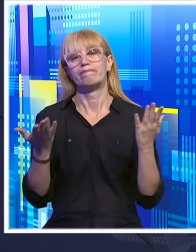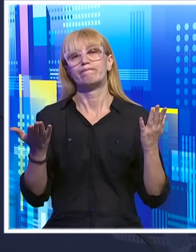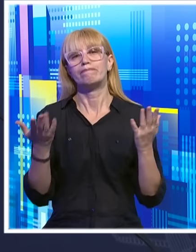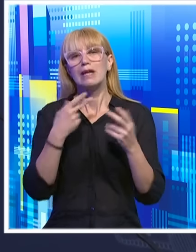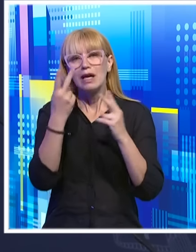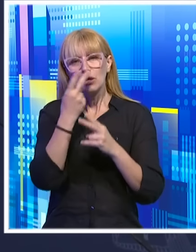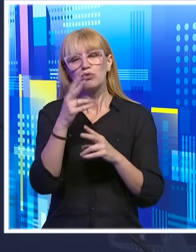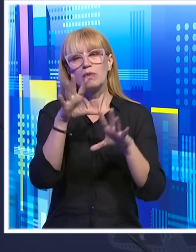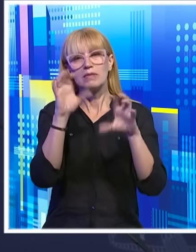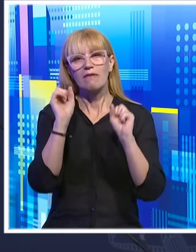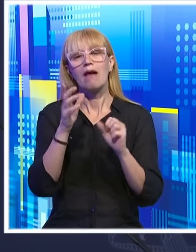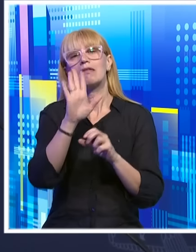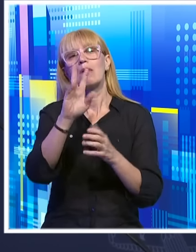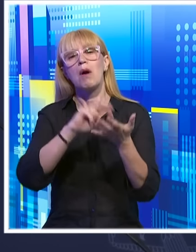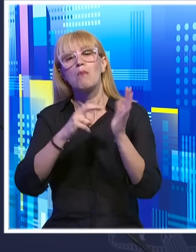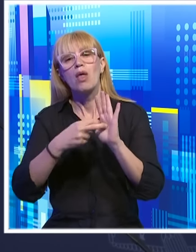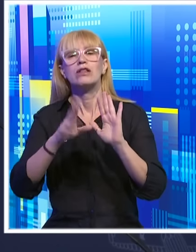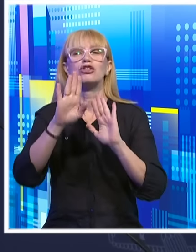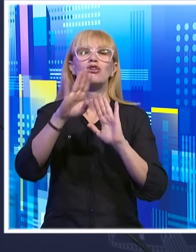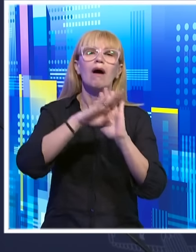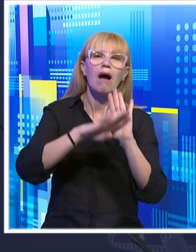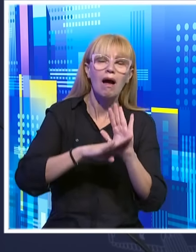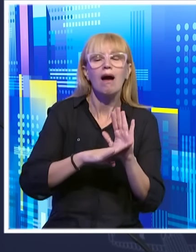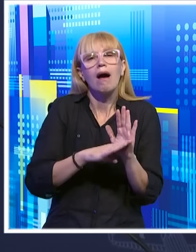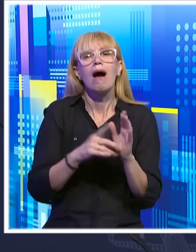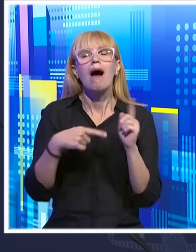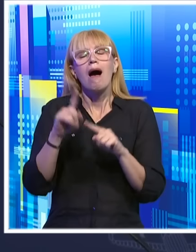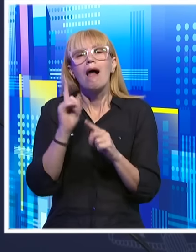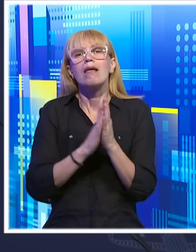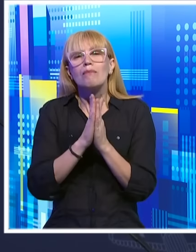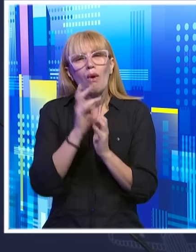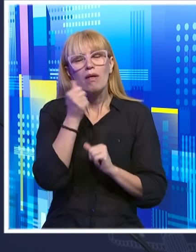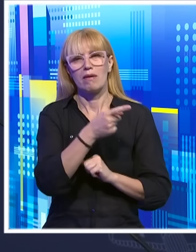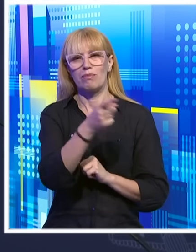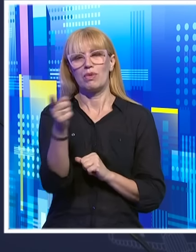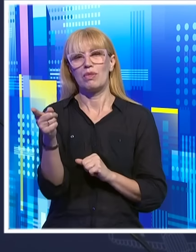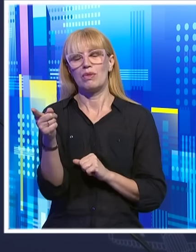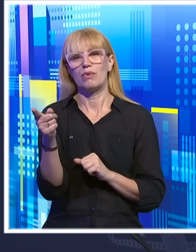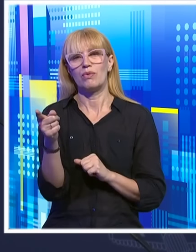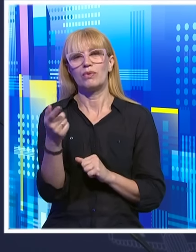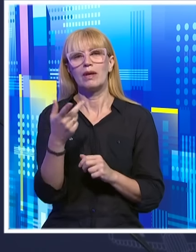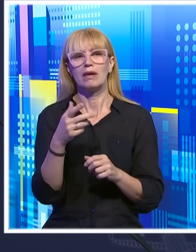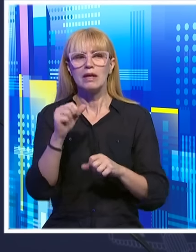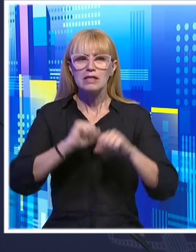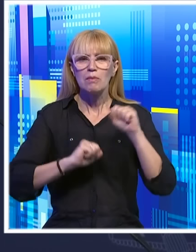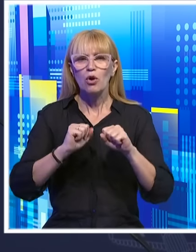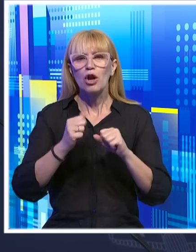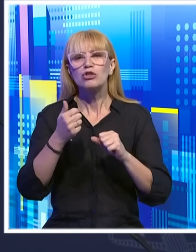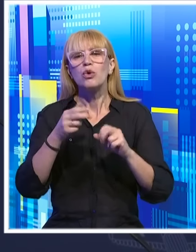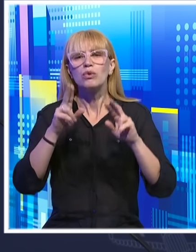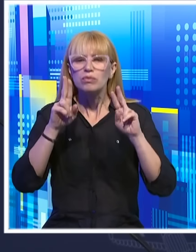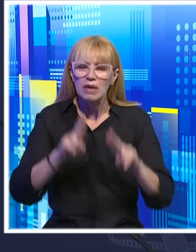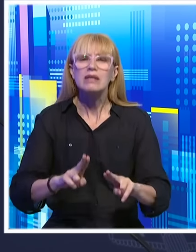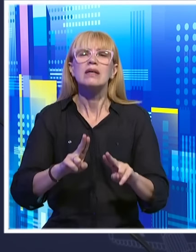njihovu i političku agendu i sve drugo, samo molim sve ljude da se ponašaju u skladu sa realnim mogućnostima svoje zemlje,